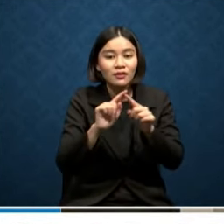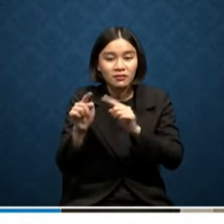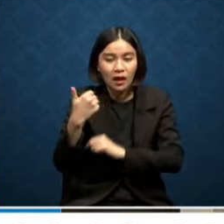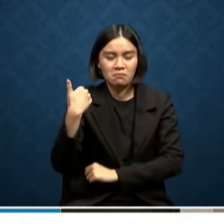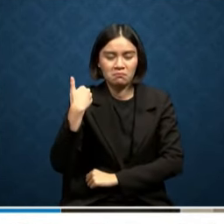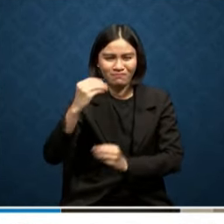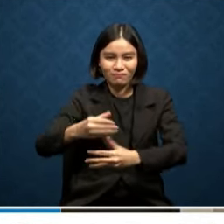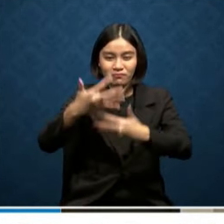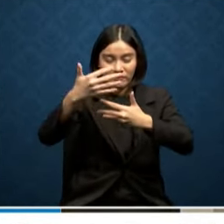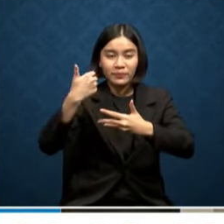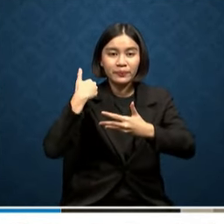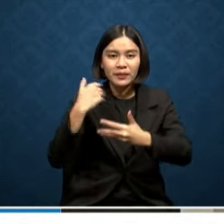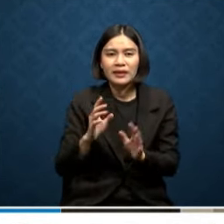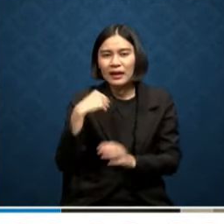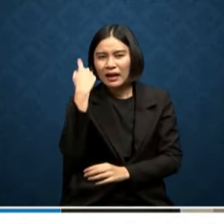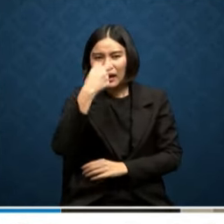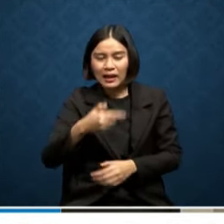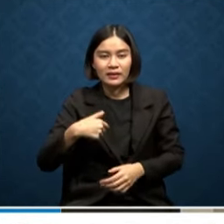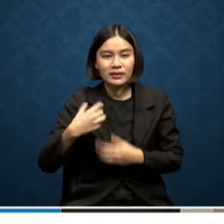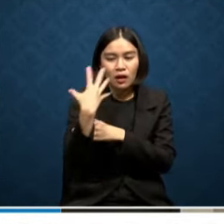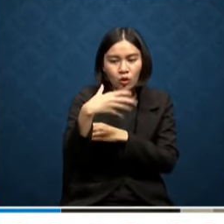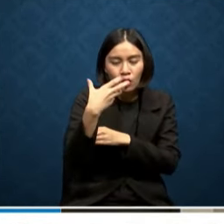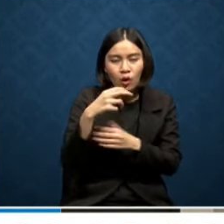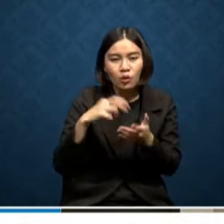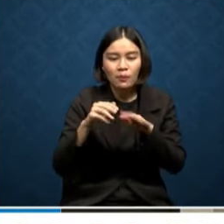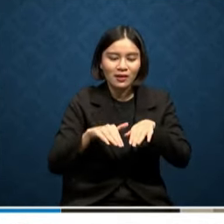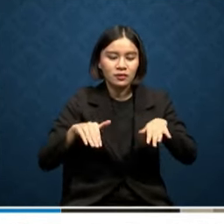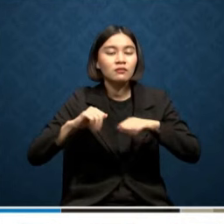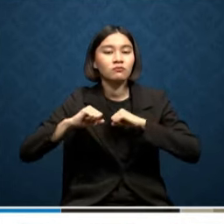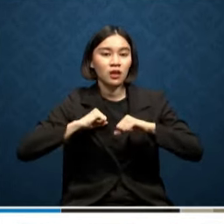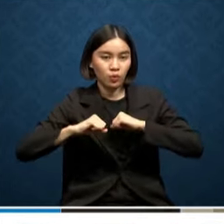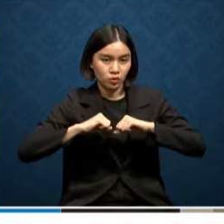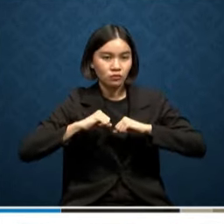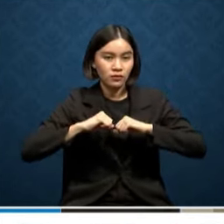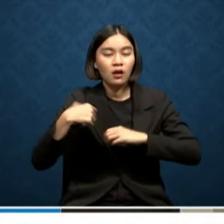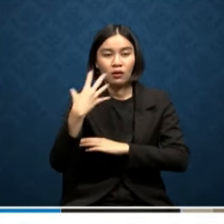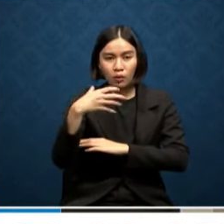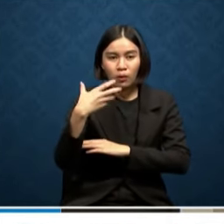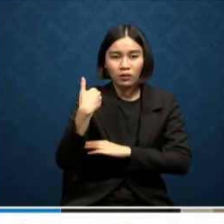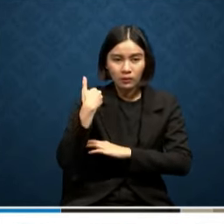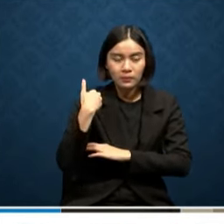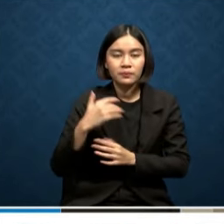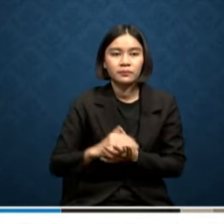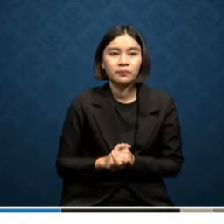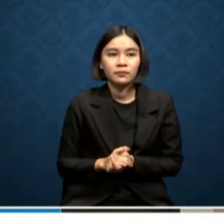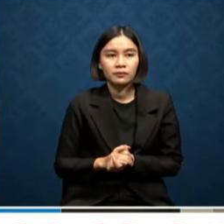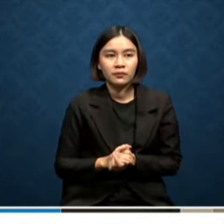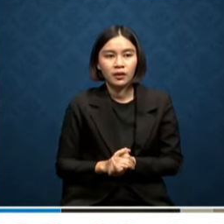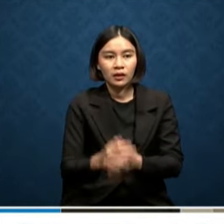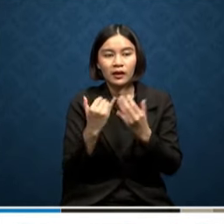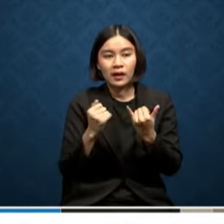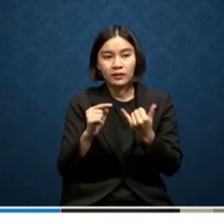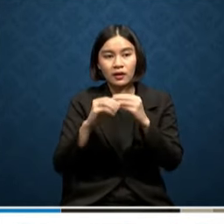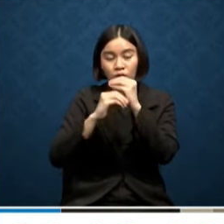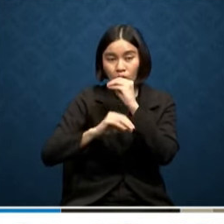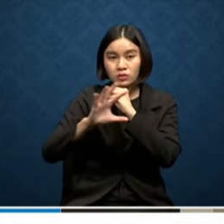ฉันคิดว่าแล้วคนที่จะถูกล่อลวงเข้าไปเนี่ยโดยมากเขาจะเป็นเด็กและเยาวชนเพราะงั้นเรียนคิดว่าตรงนี้กสท